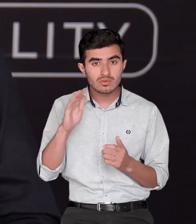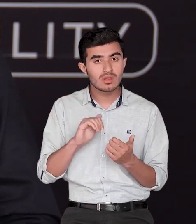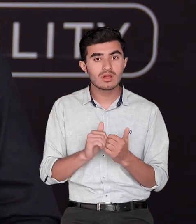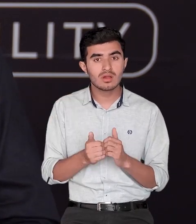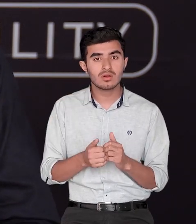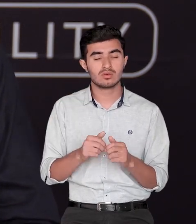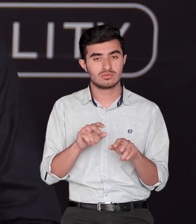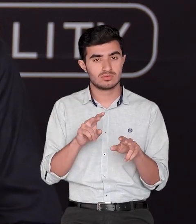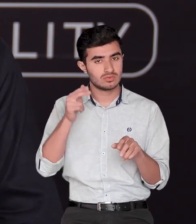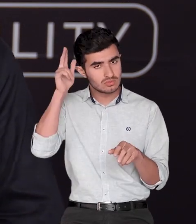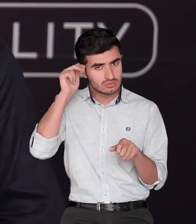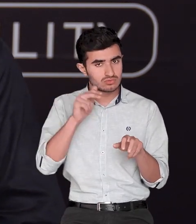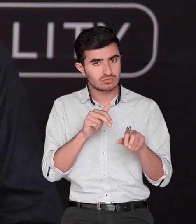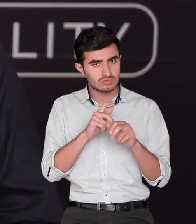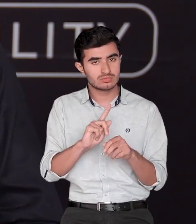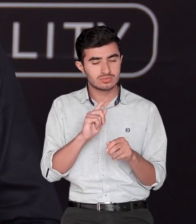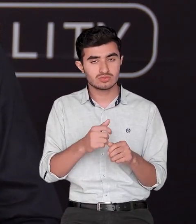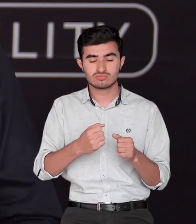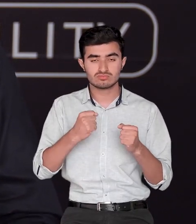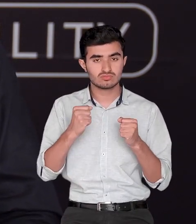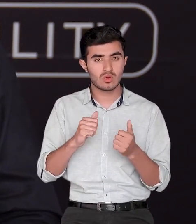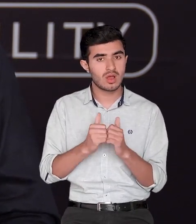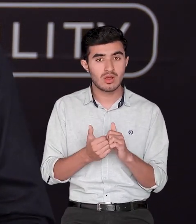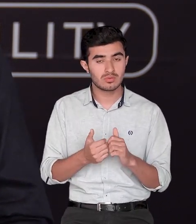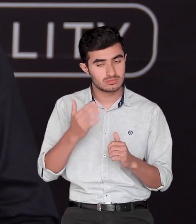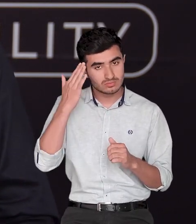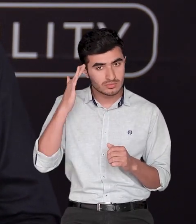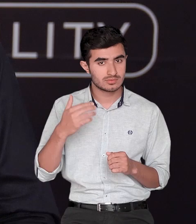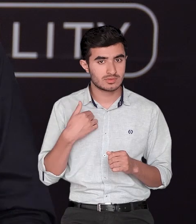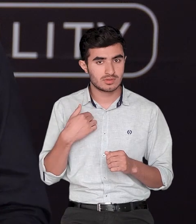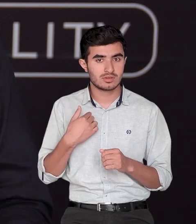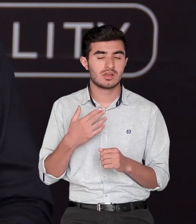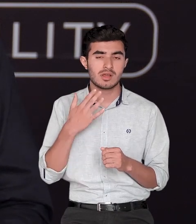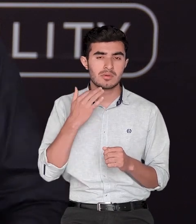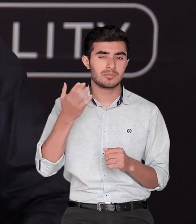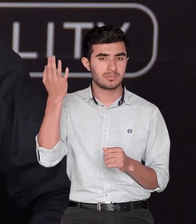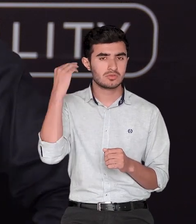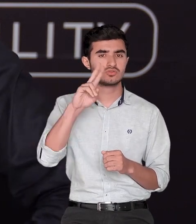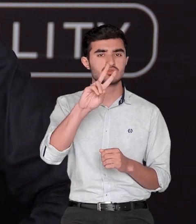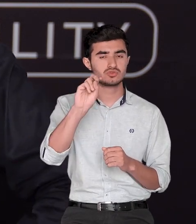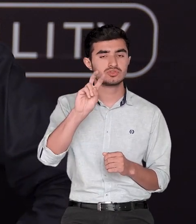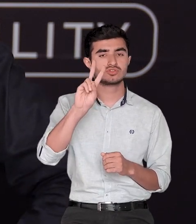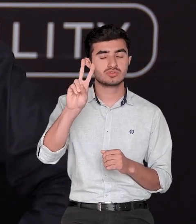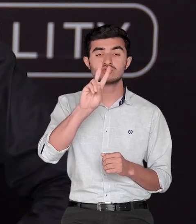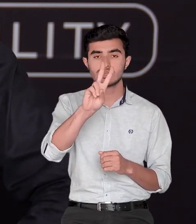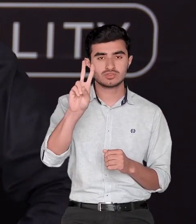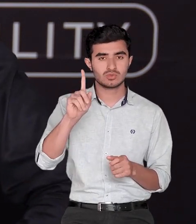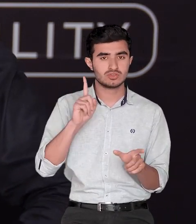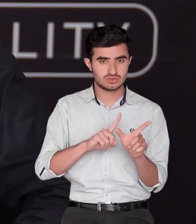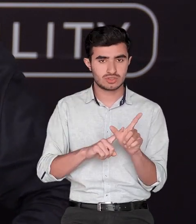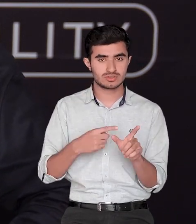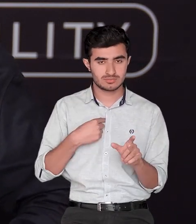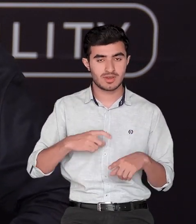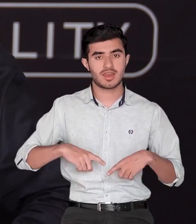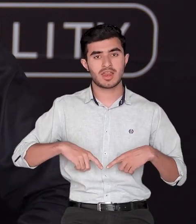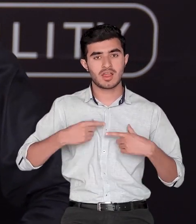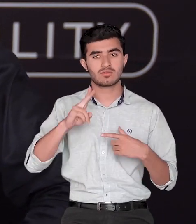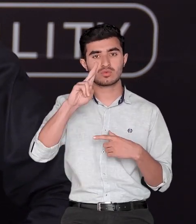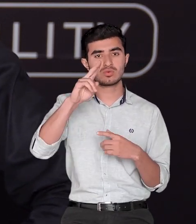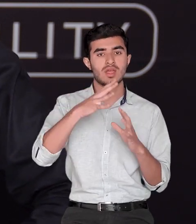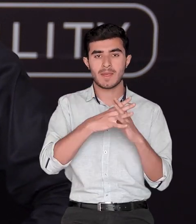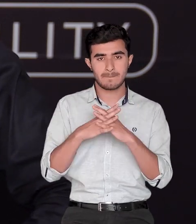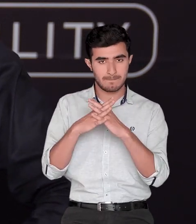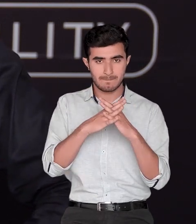इंसान बढ़ा है, घोड़ा उसके साथ साथ उसका हिस्सा था। लेकिन मुझे ये अंदाज़ा नहीं था कि हमारा कल्चर इतना स्ट्रॉन्ग है। मैं